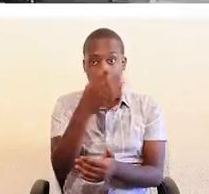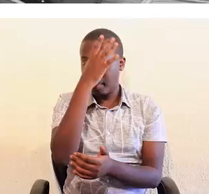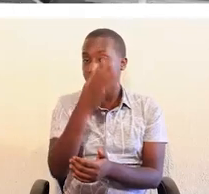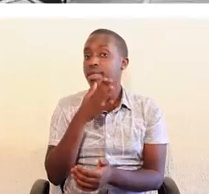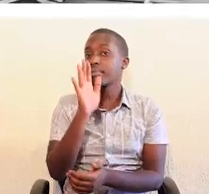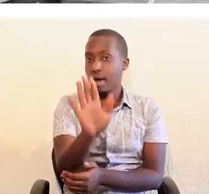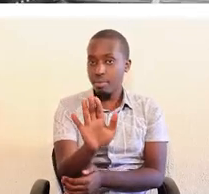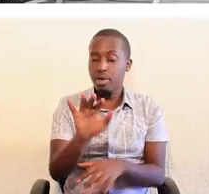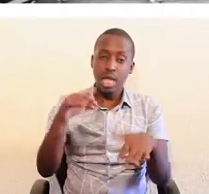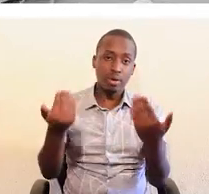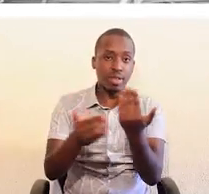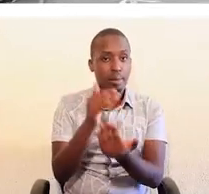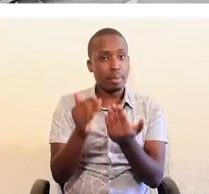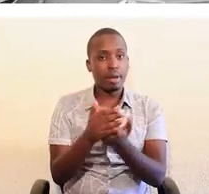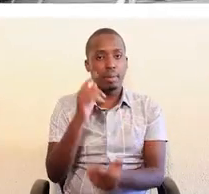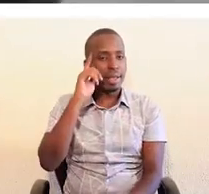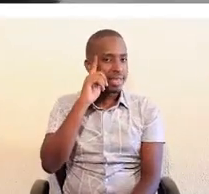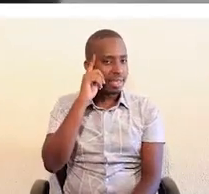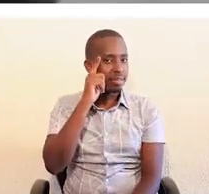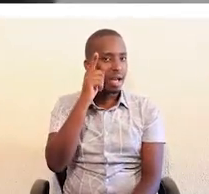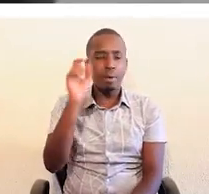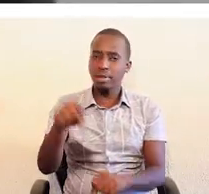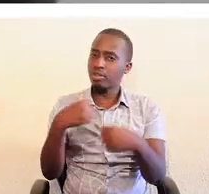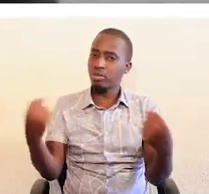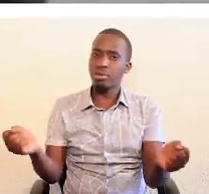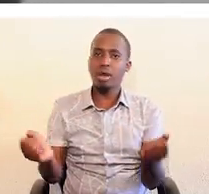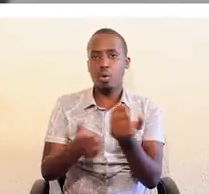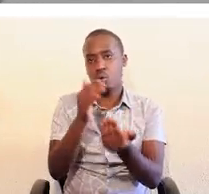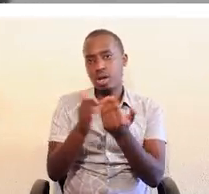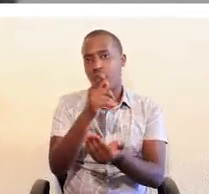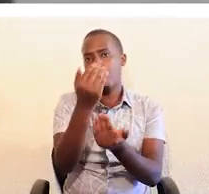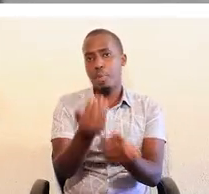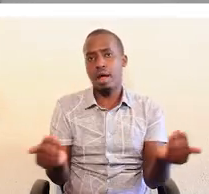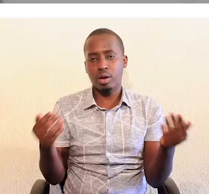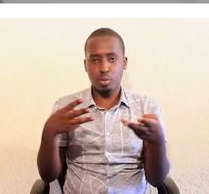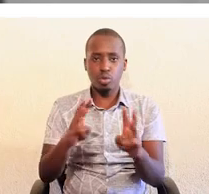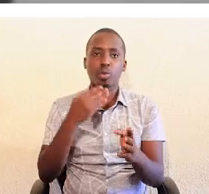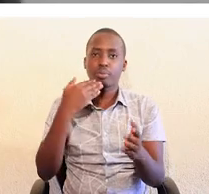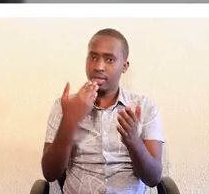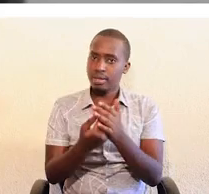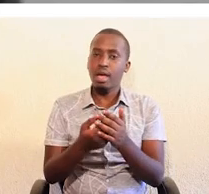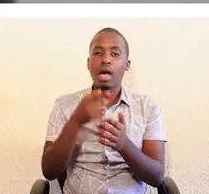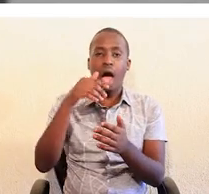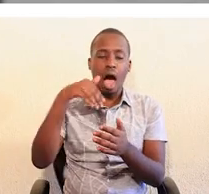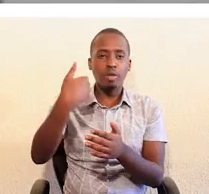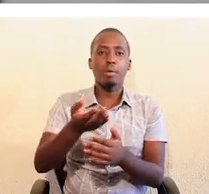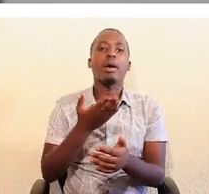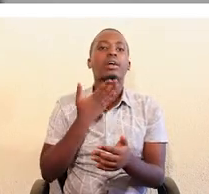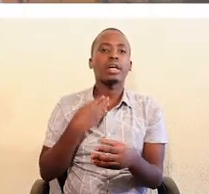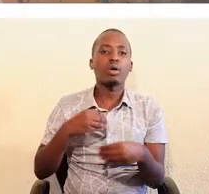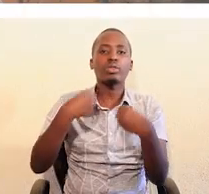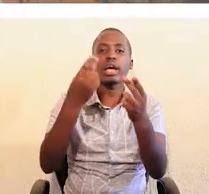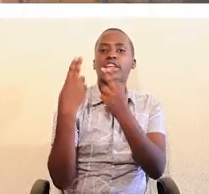zagaragaye ari uko ababyeyi babo cyangwa babarera bibwiraga ko badafite ubushobozi bwo kubitaho uko bikwiye bityo